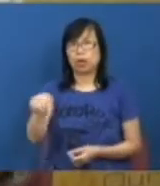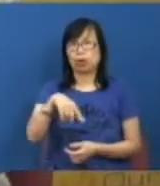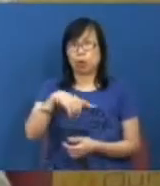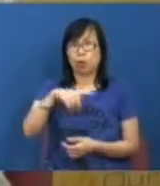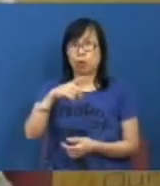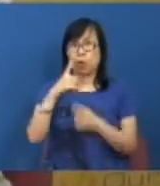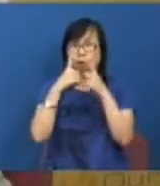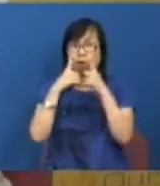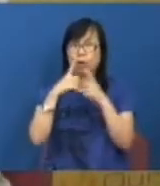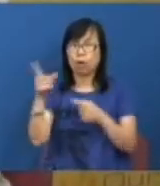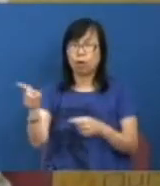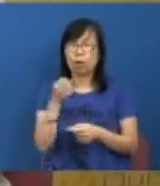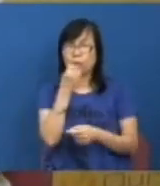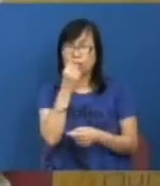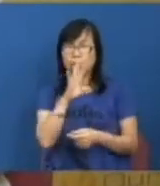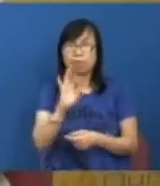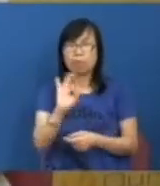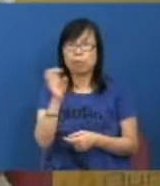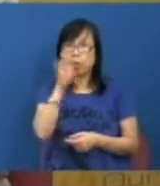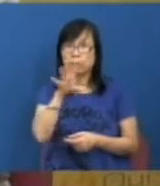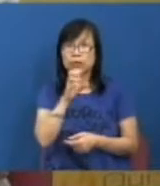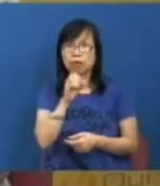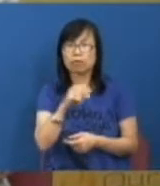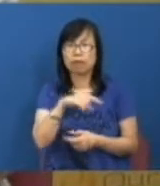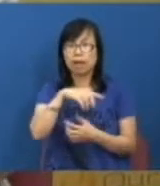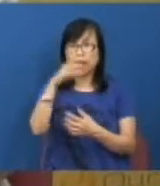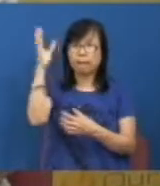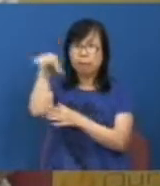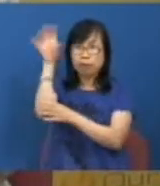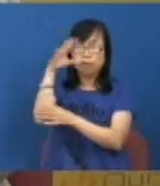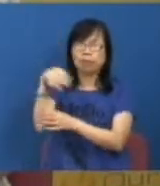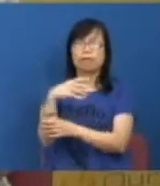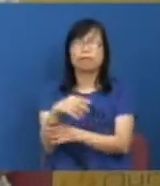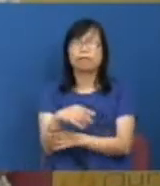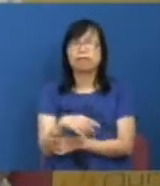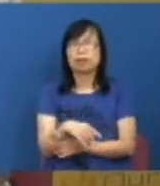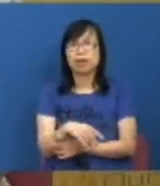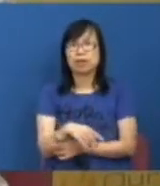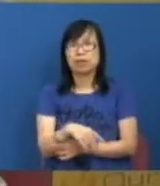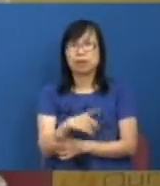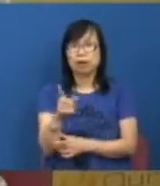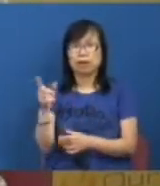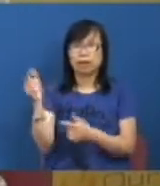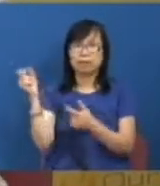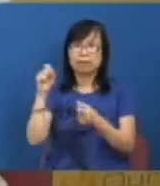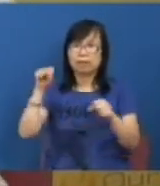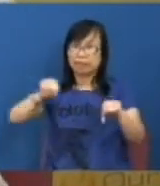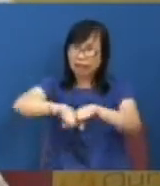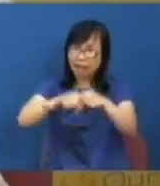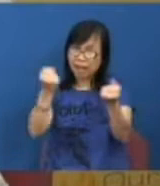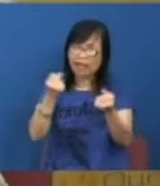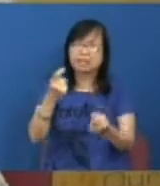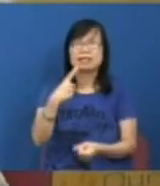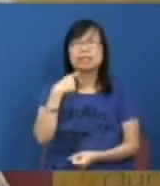即係你唔可以話香港一定冇噶嘛。即係有時啲風力嘅時候，即係打起風上嚟，咁一隻打爛就1億，咁你